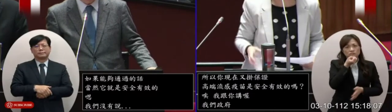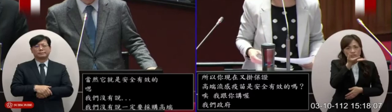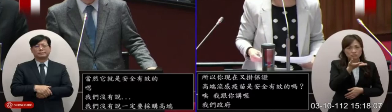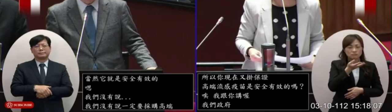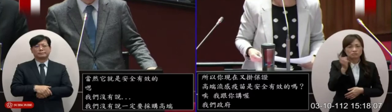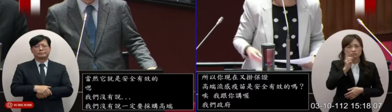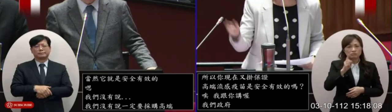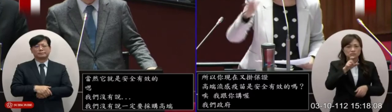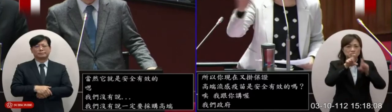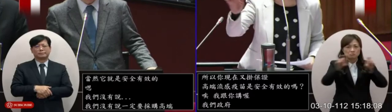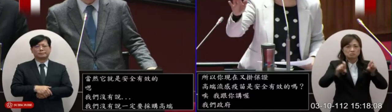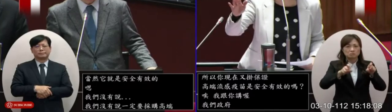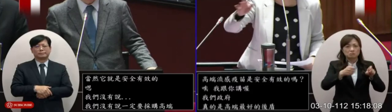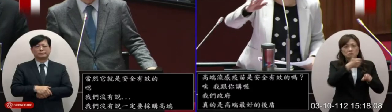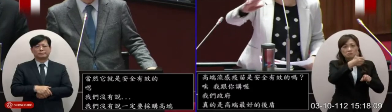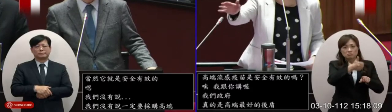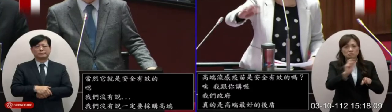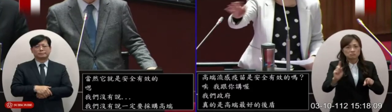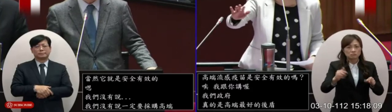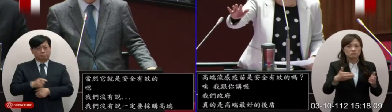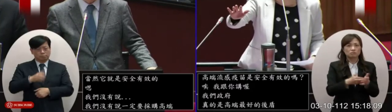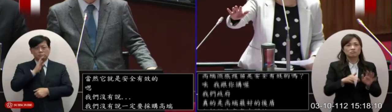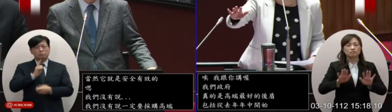的疫苗，到现在为止